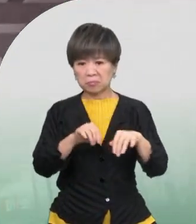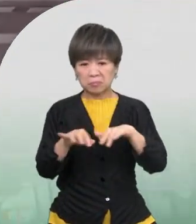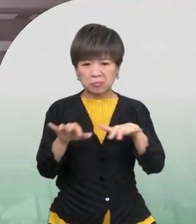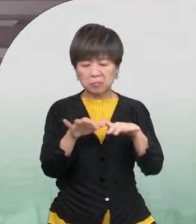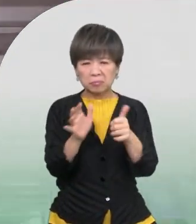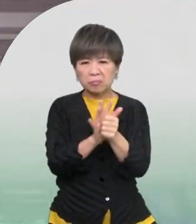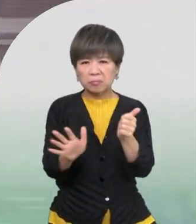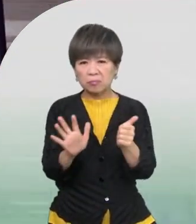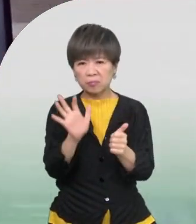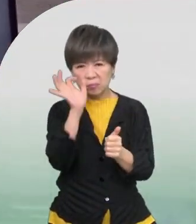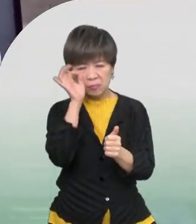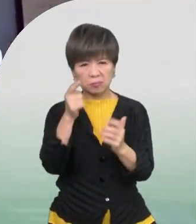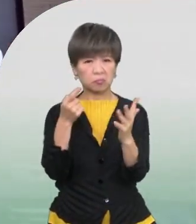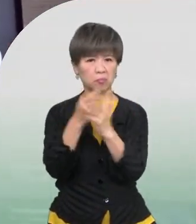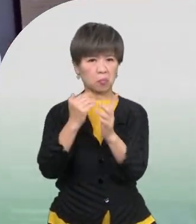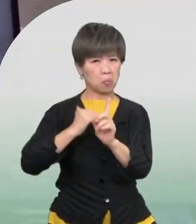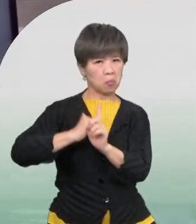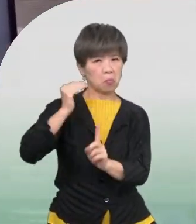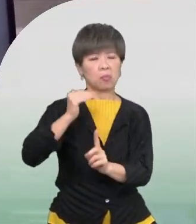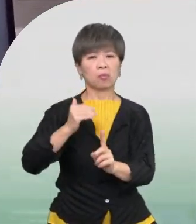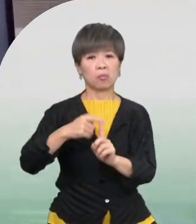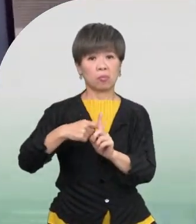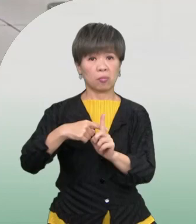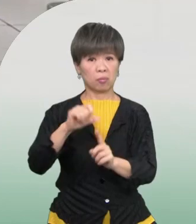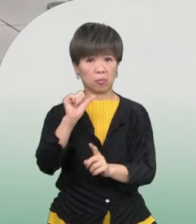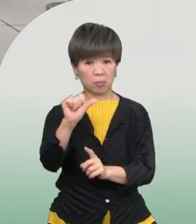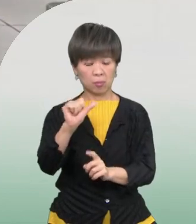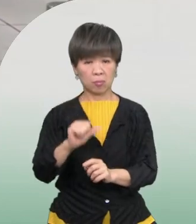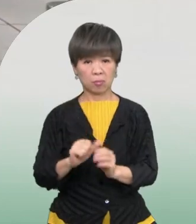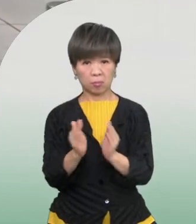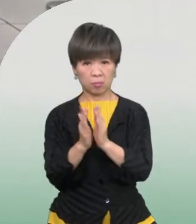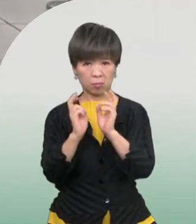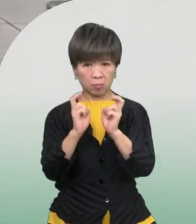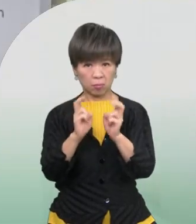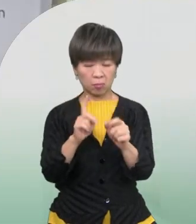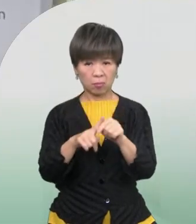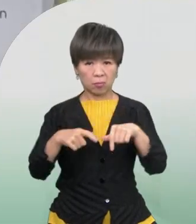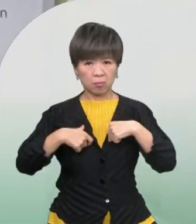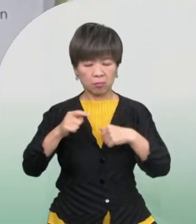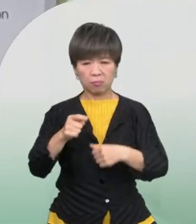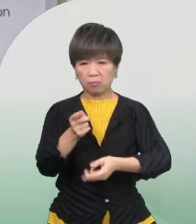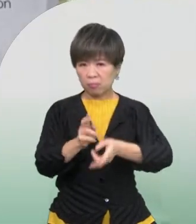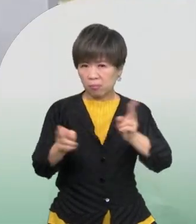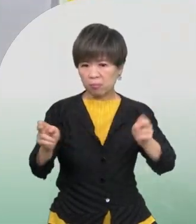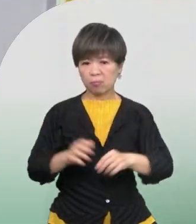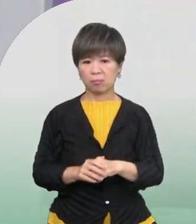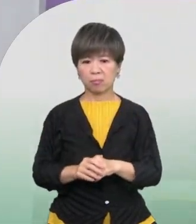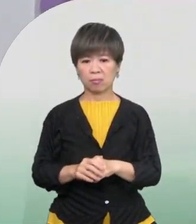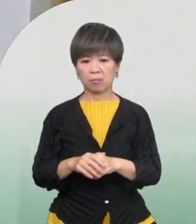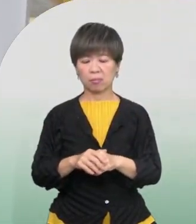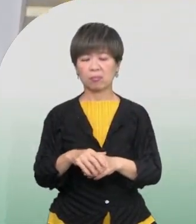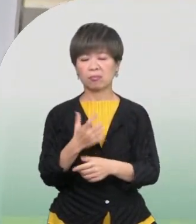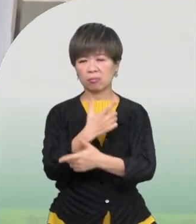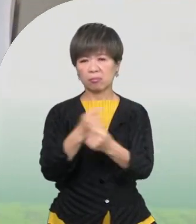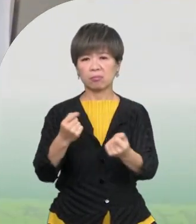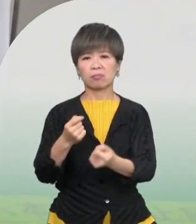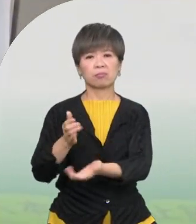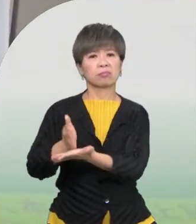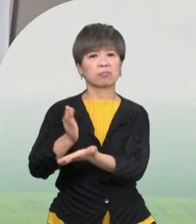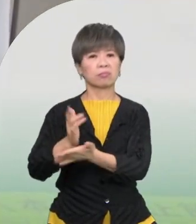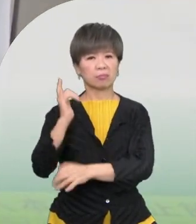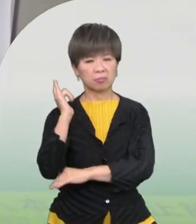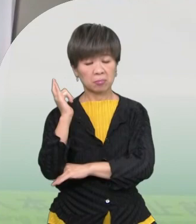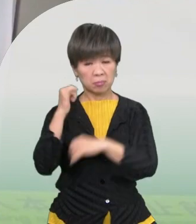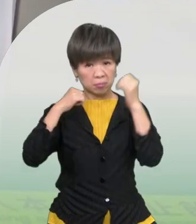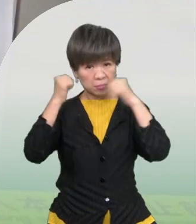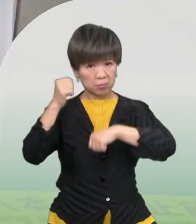通，看得出震度最高5级。土车公司航空中心停电指示，全线的查冰暂停营运，提